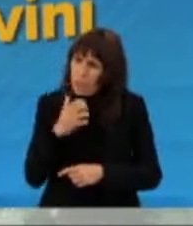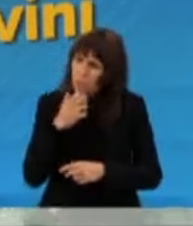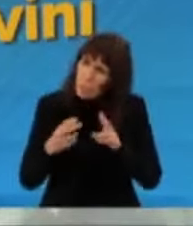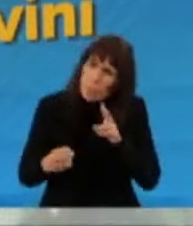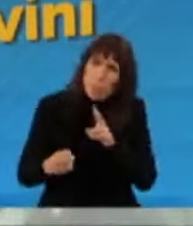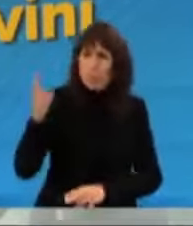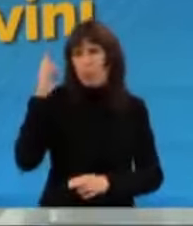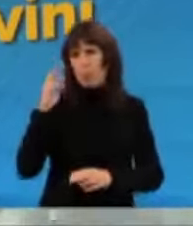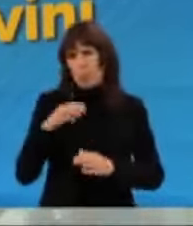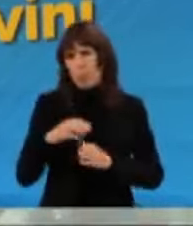l'Europa.